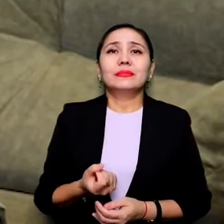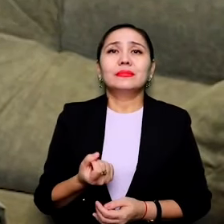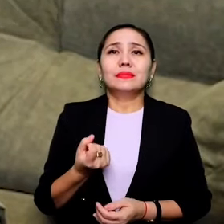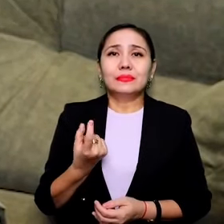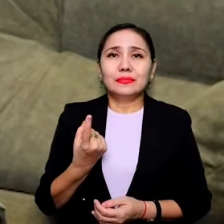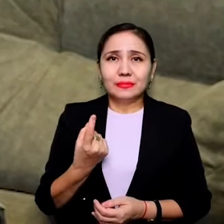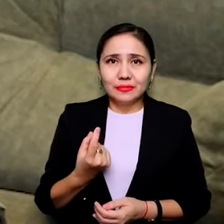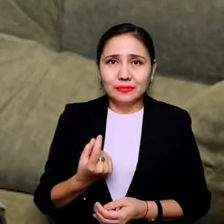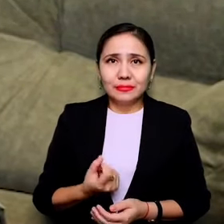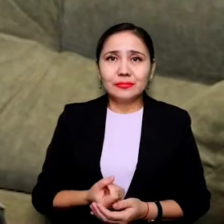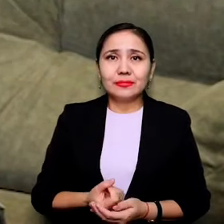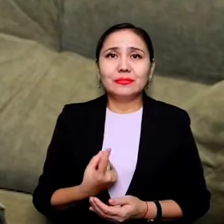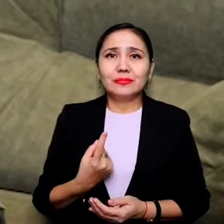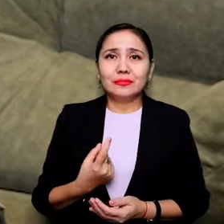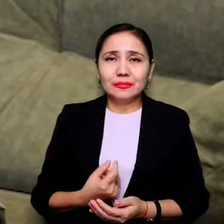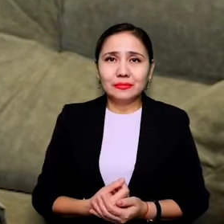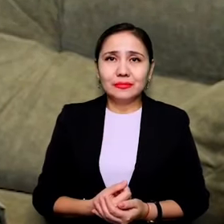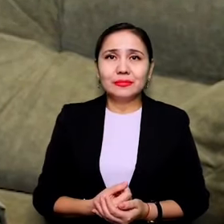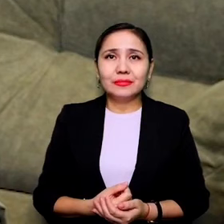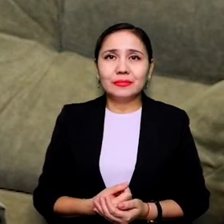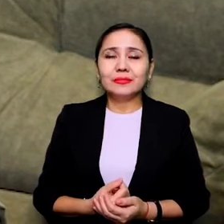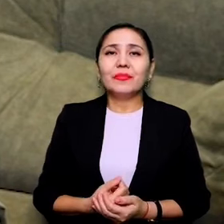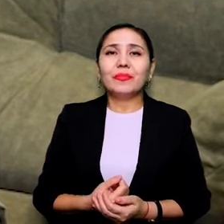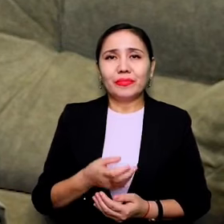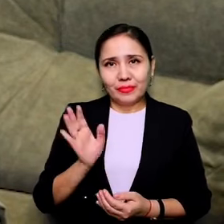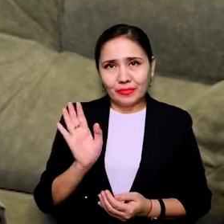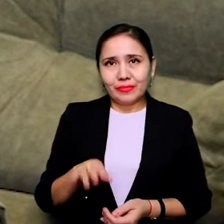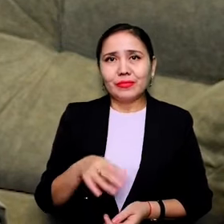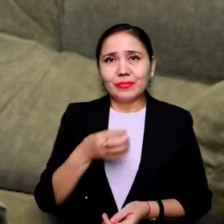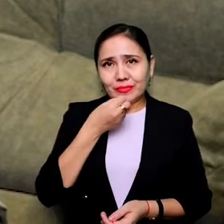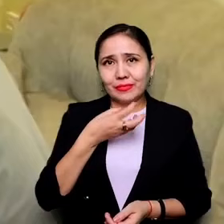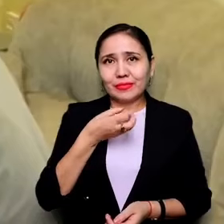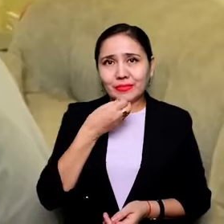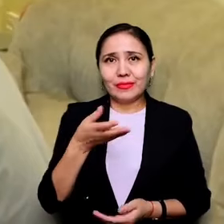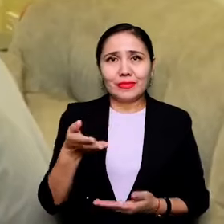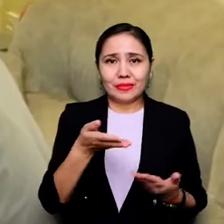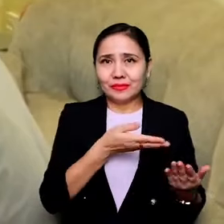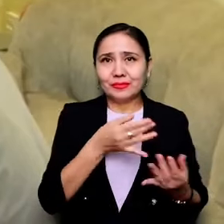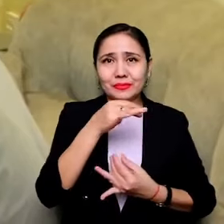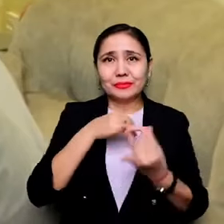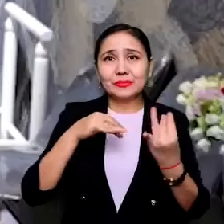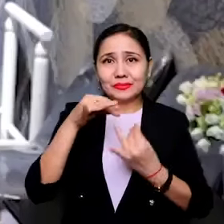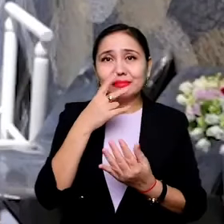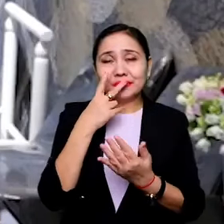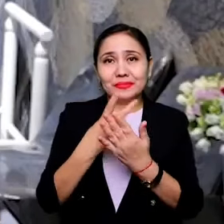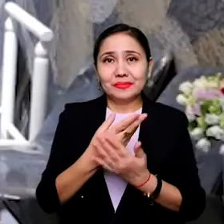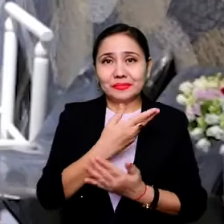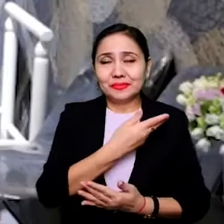Tizzasini qoqayapti. Mayli, mayli, mayli. Eson-omon otib oling suhbatlardan.